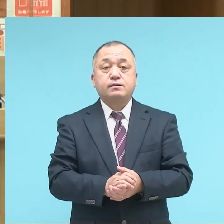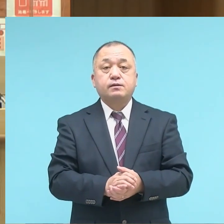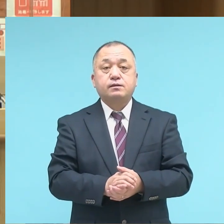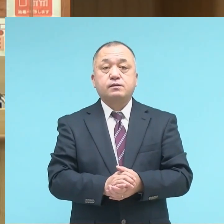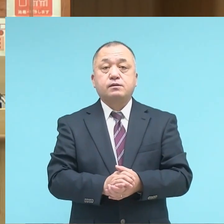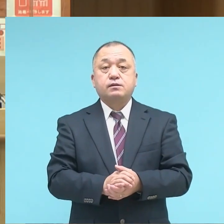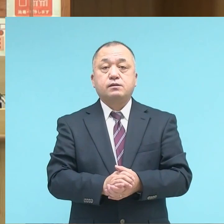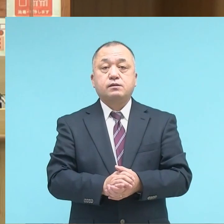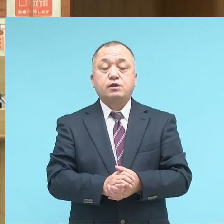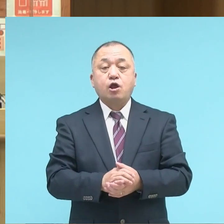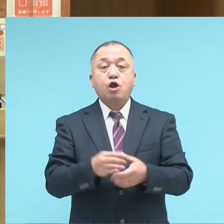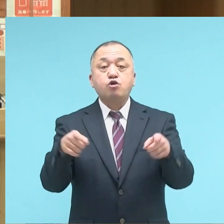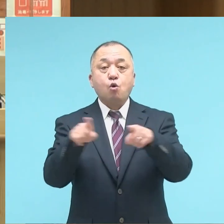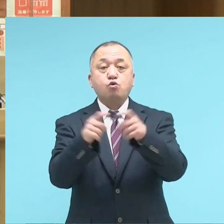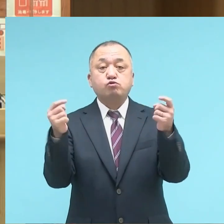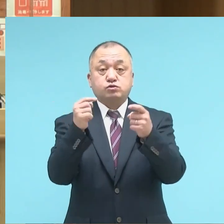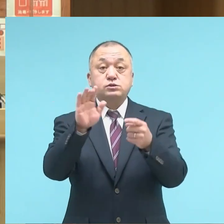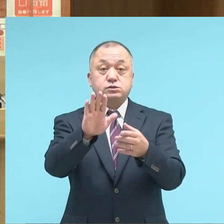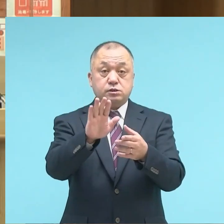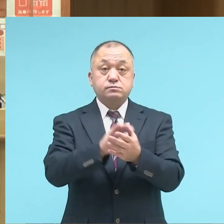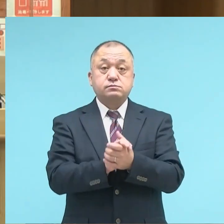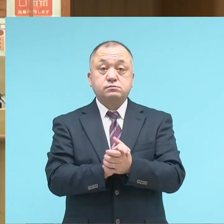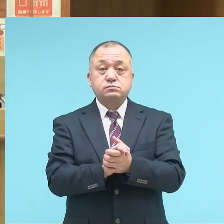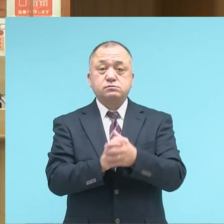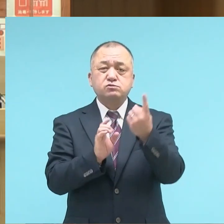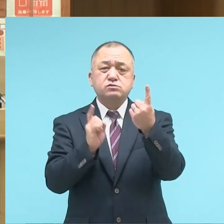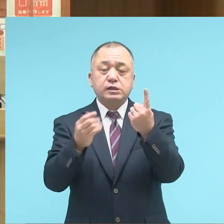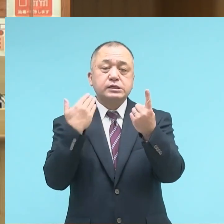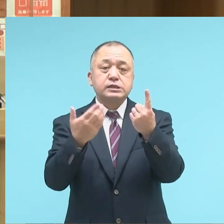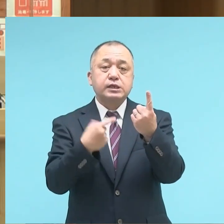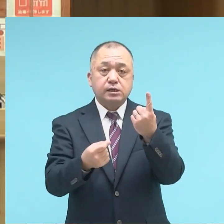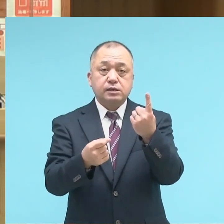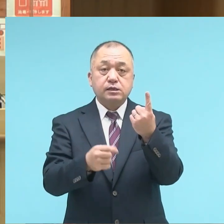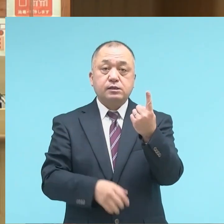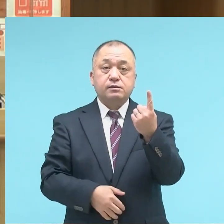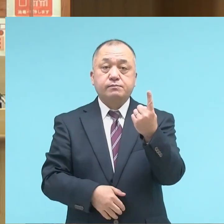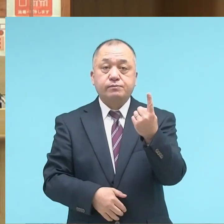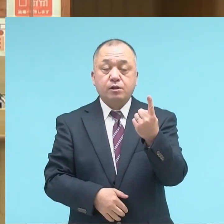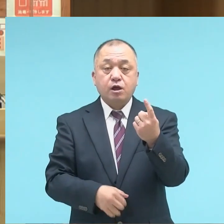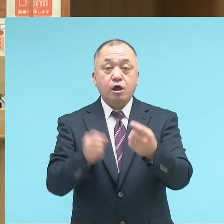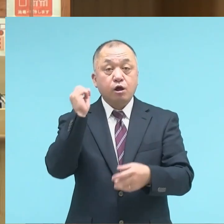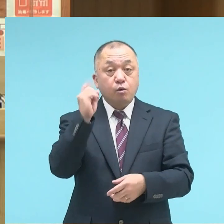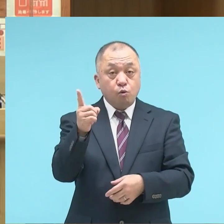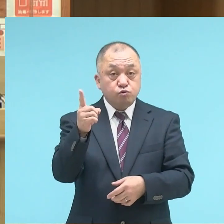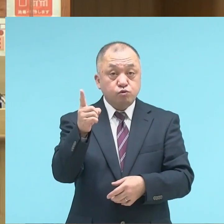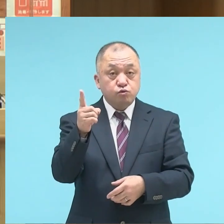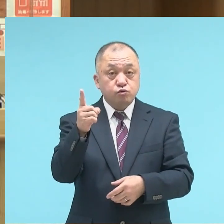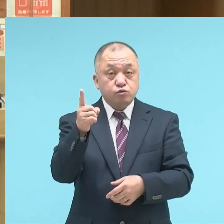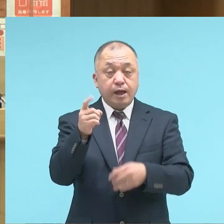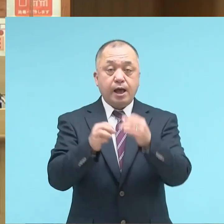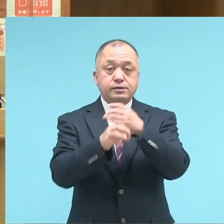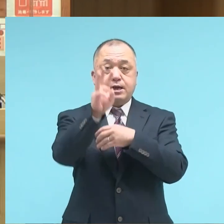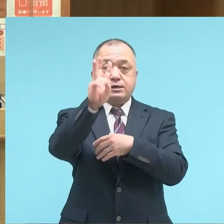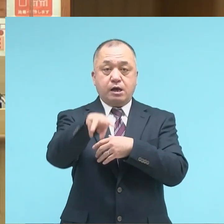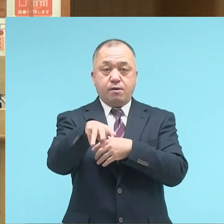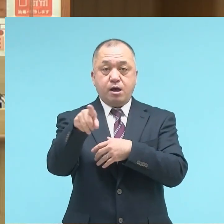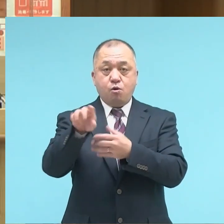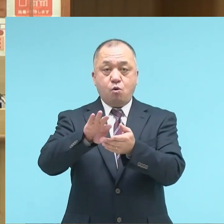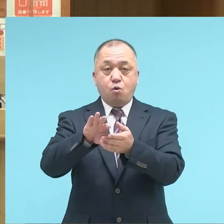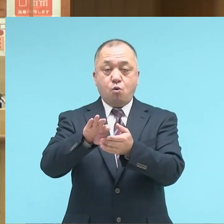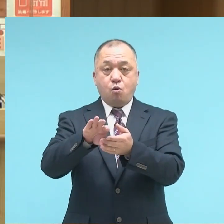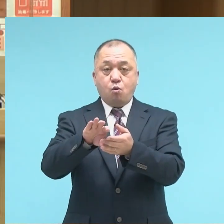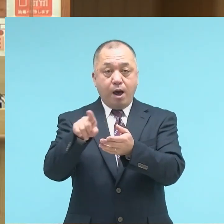共同通信の一部です。すみません、一点なんですけれども、先ほど GoTo で旭川を除外する認識はないというふう